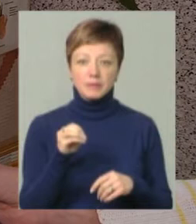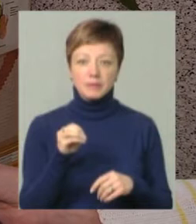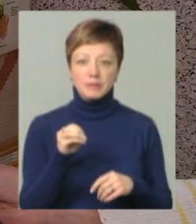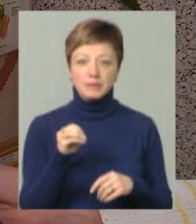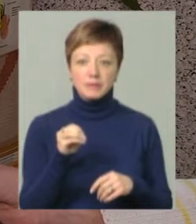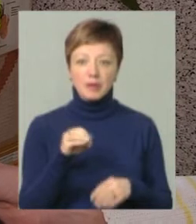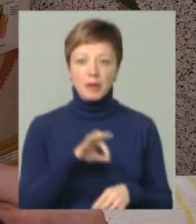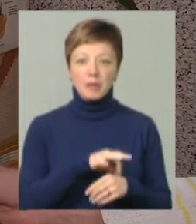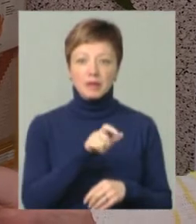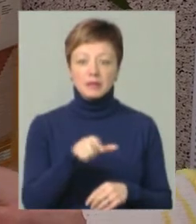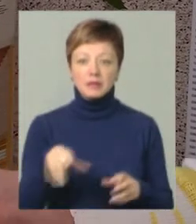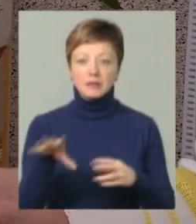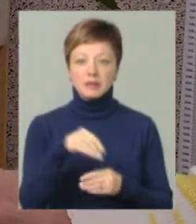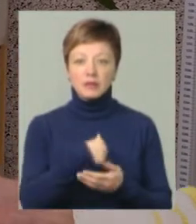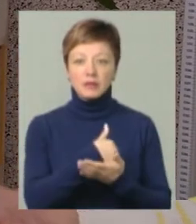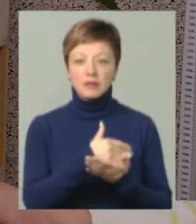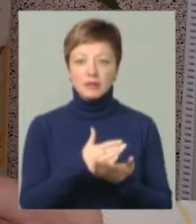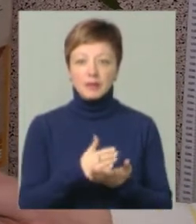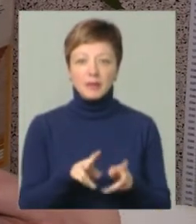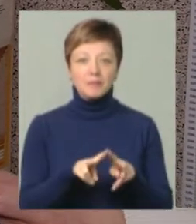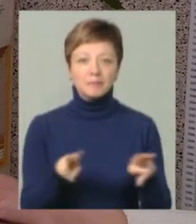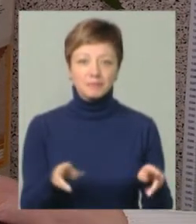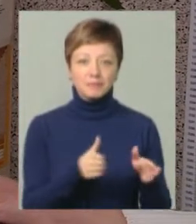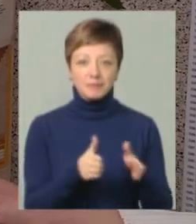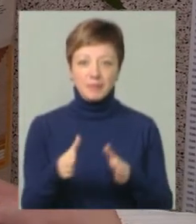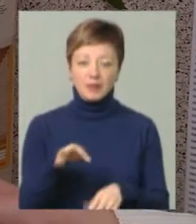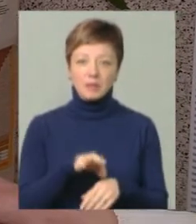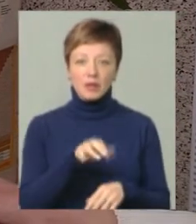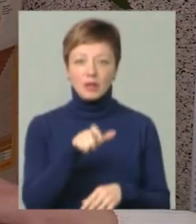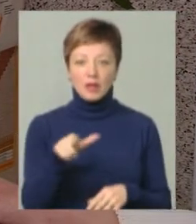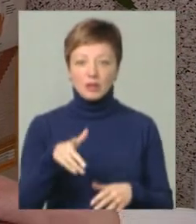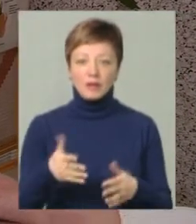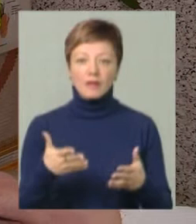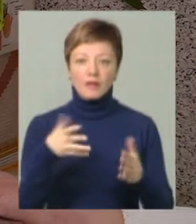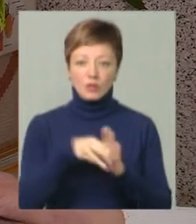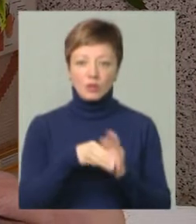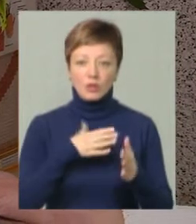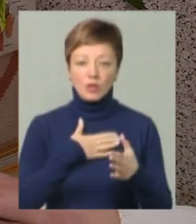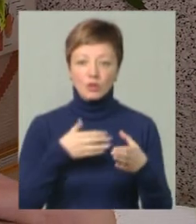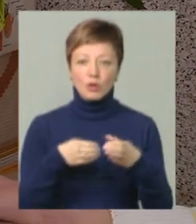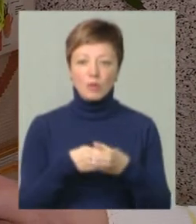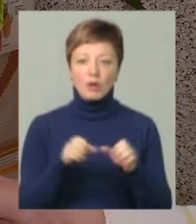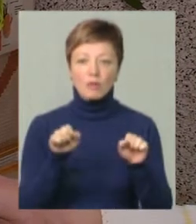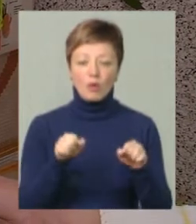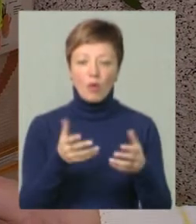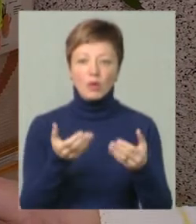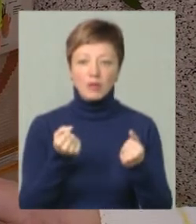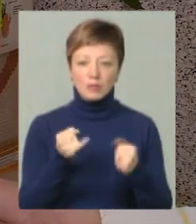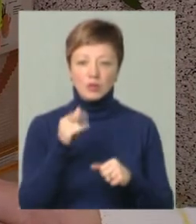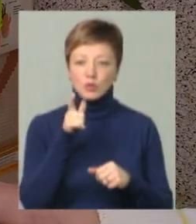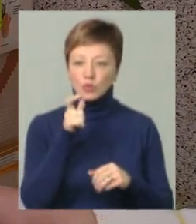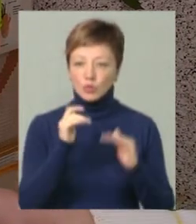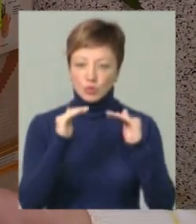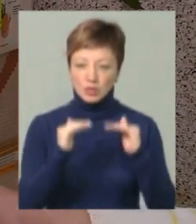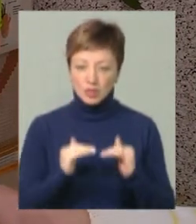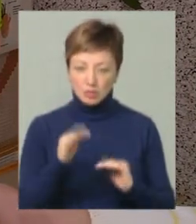але пацієнти всі обслуговуються в такому самому режимі, як і пацієнти, які наші, які відносяться до нашої громади. Вони отримують і